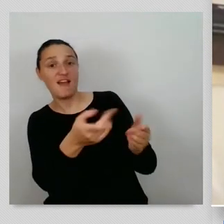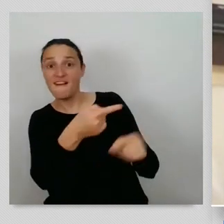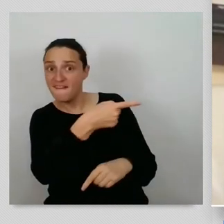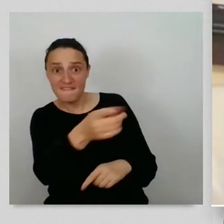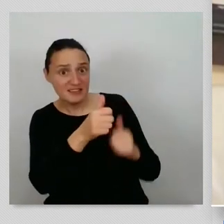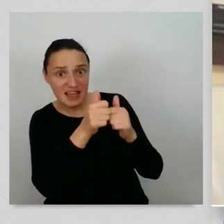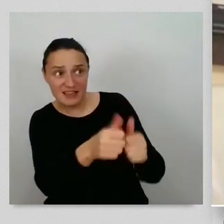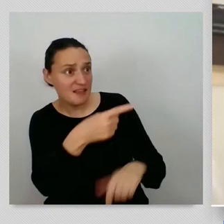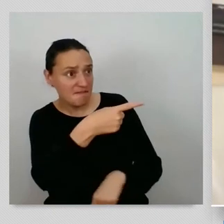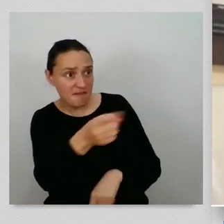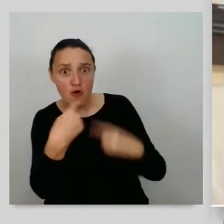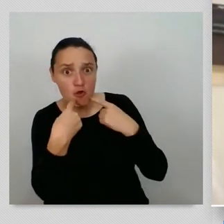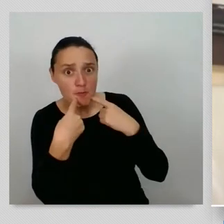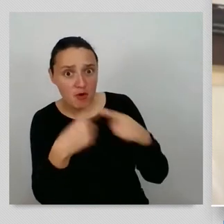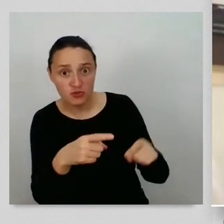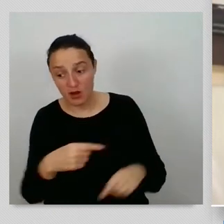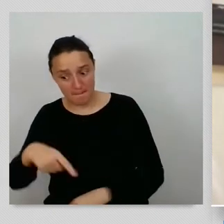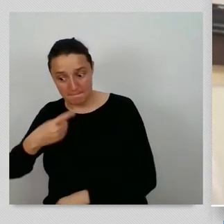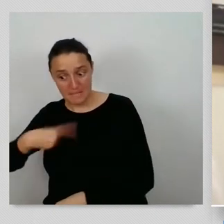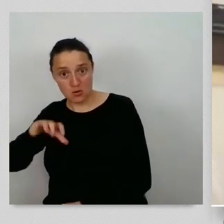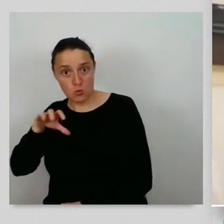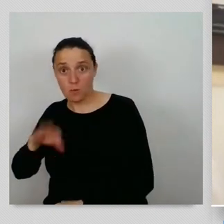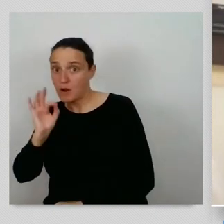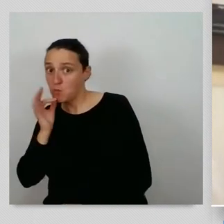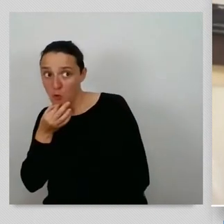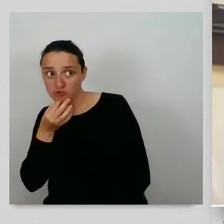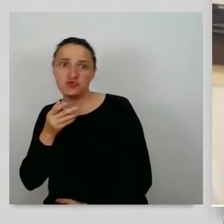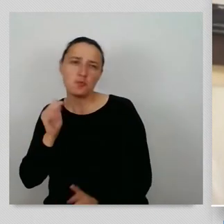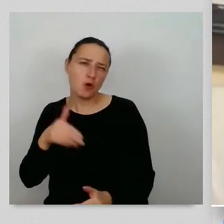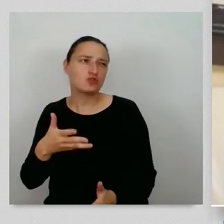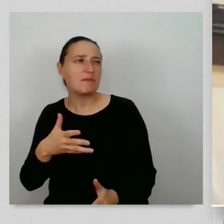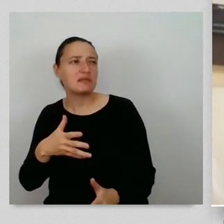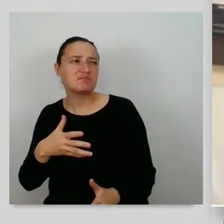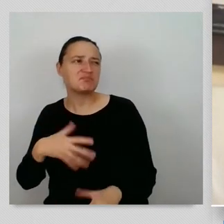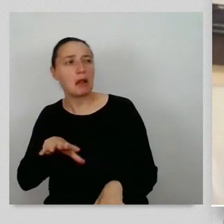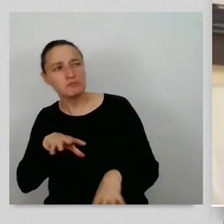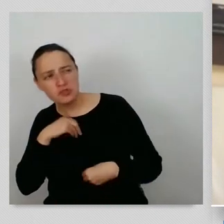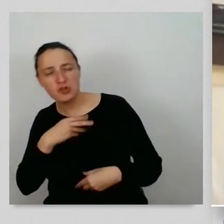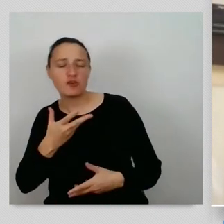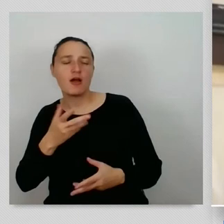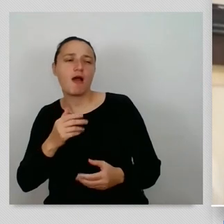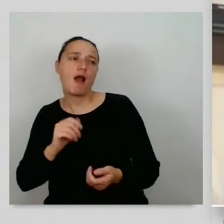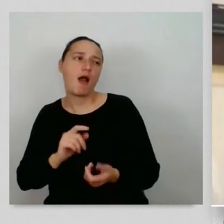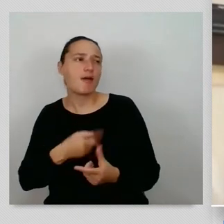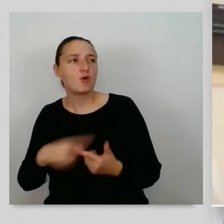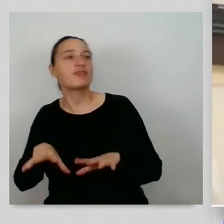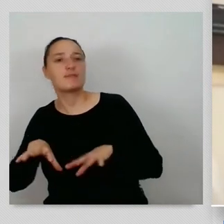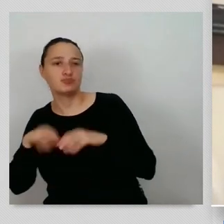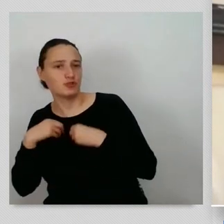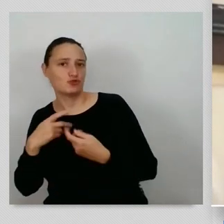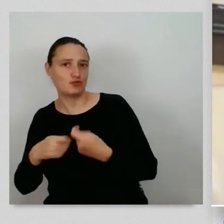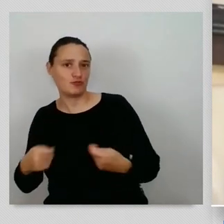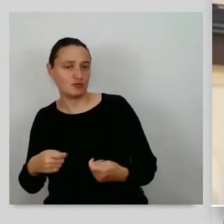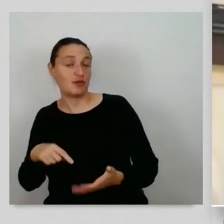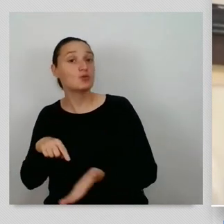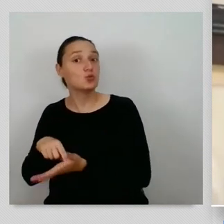za to odpowiedzialni. My ewentualnie nie przyjmiemy waszych rozwiązań, ale w ten sposób buduje to